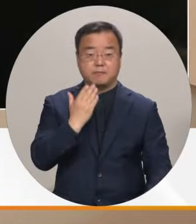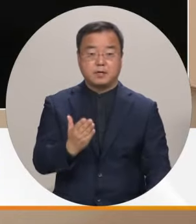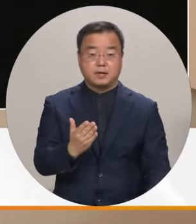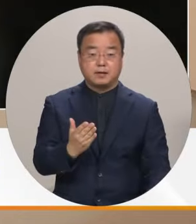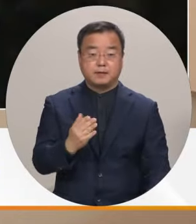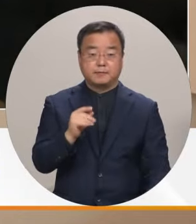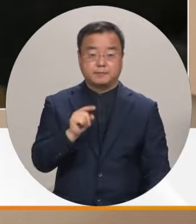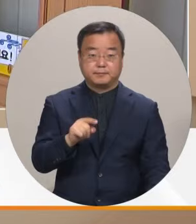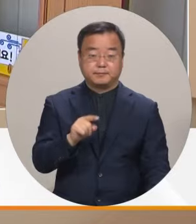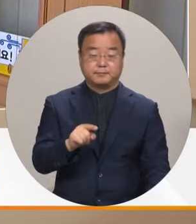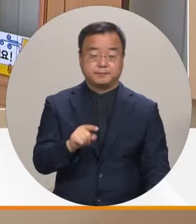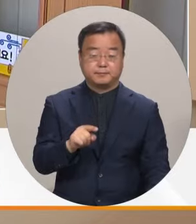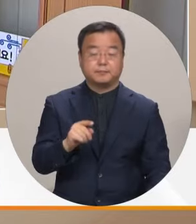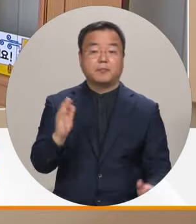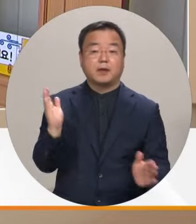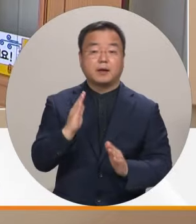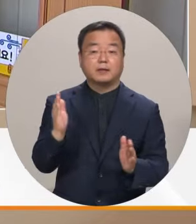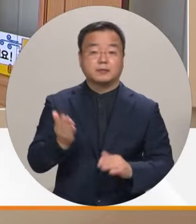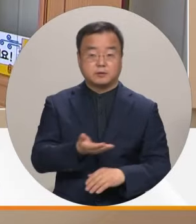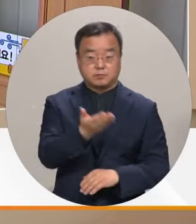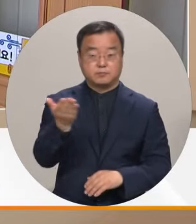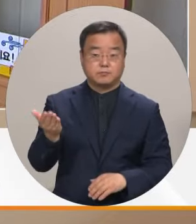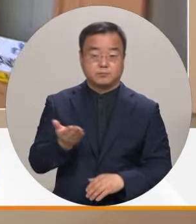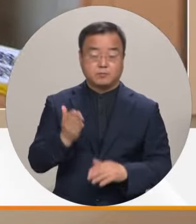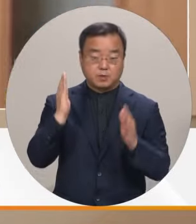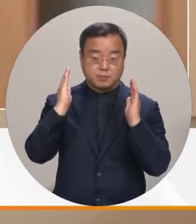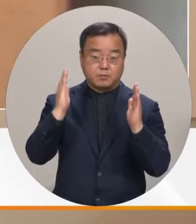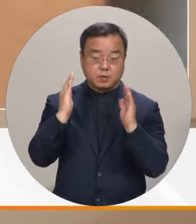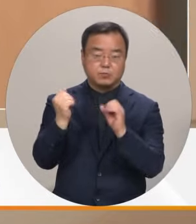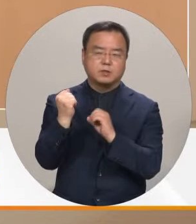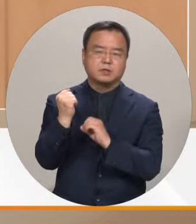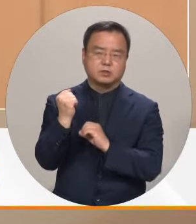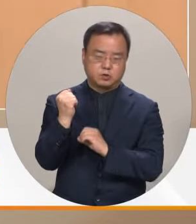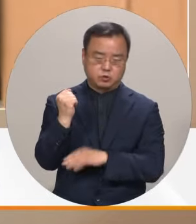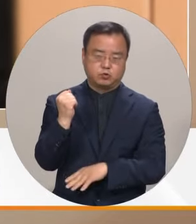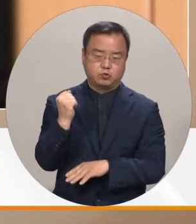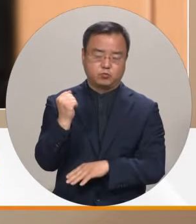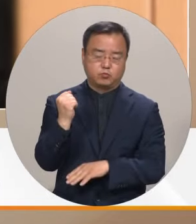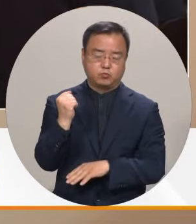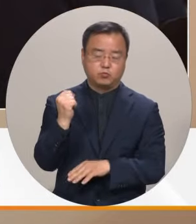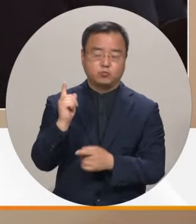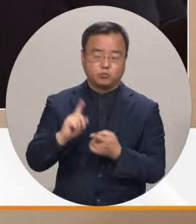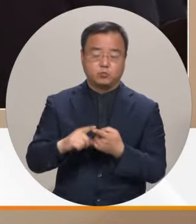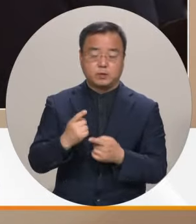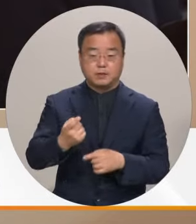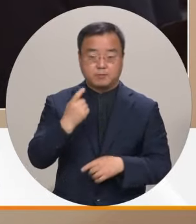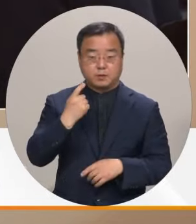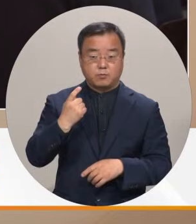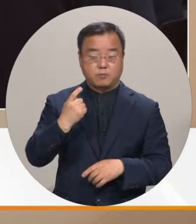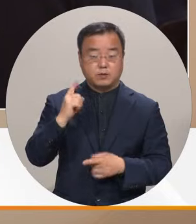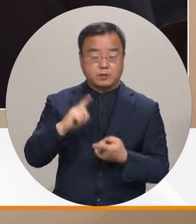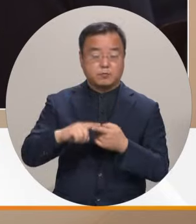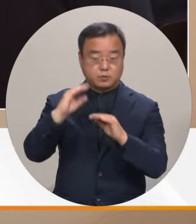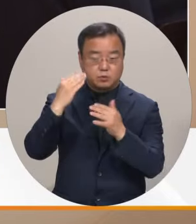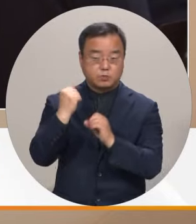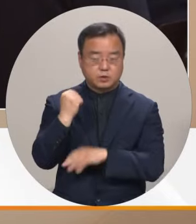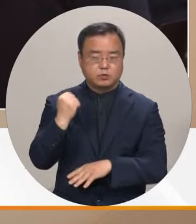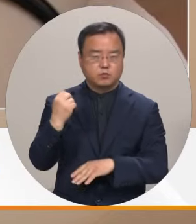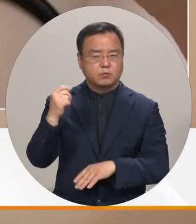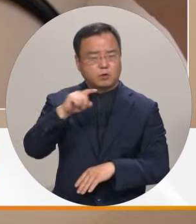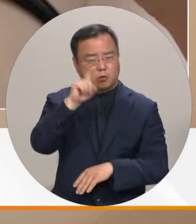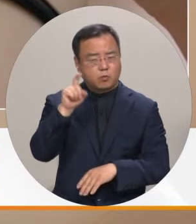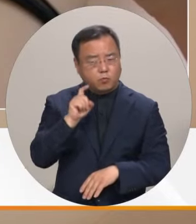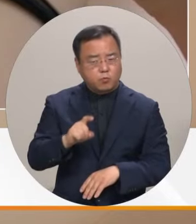그래서 저희가 학생들이 수업 시간에 배운 내용을 기반으로 예 꼭 공부를 하고 만약에 의문이 있을 때는 예